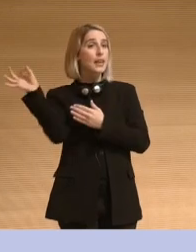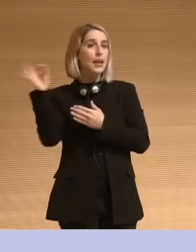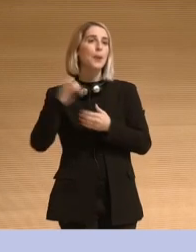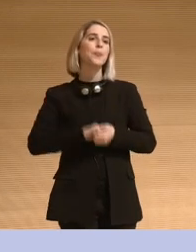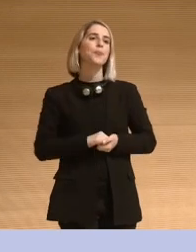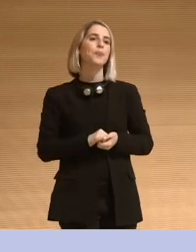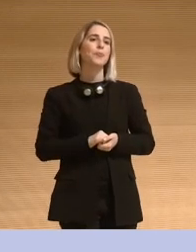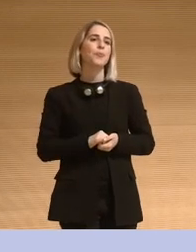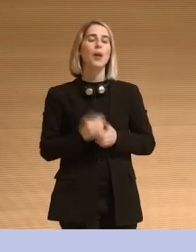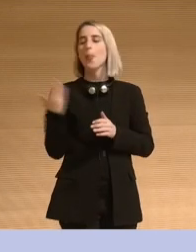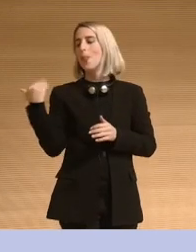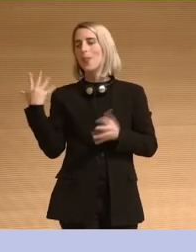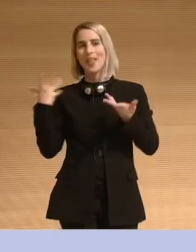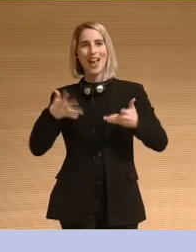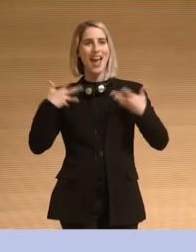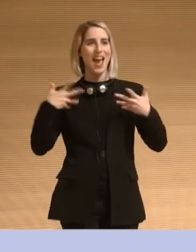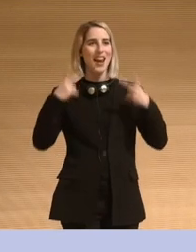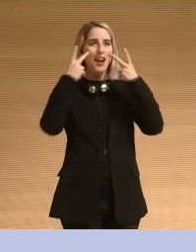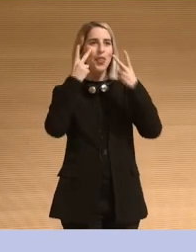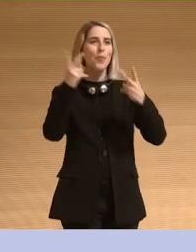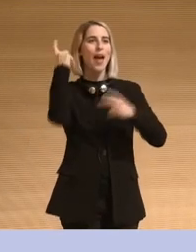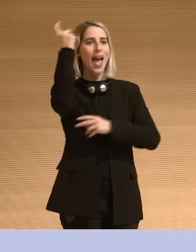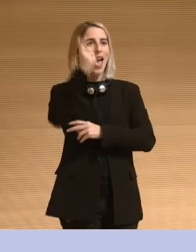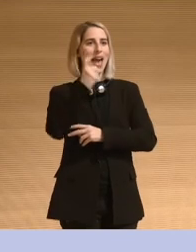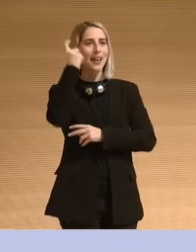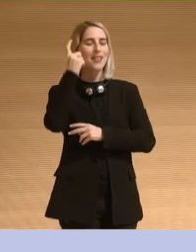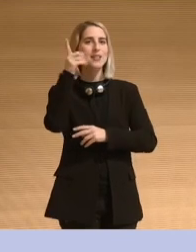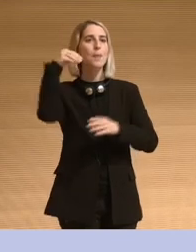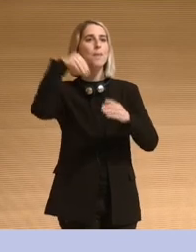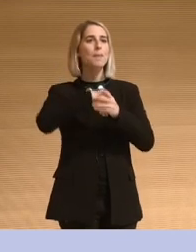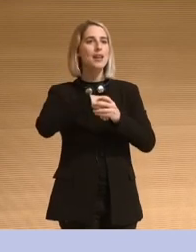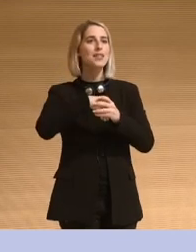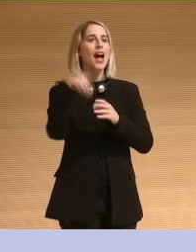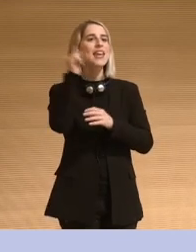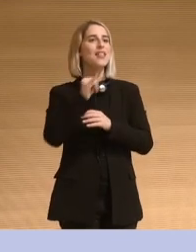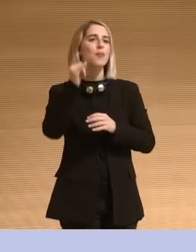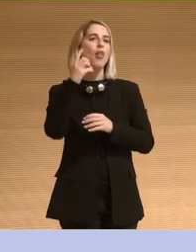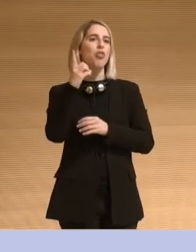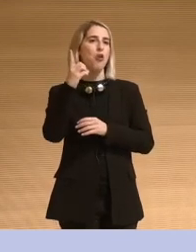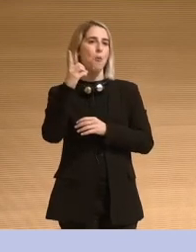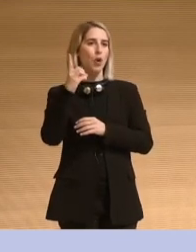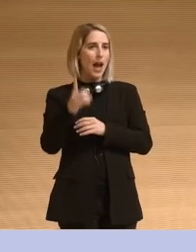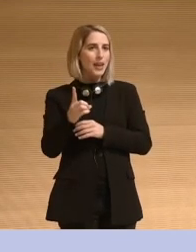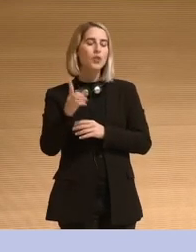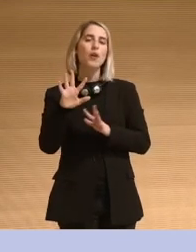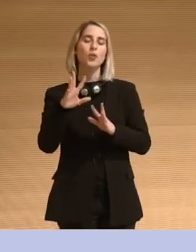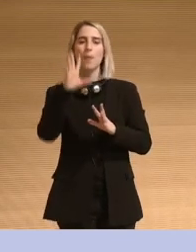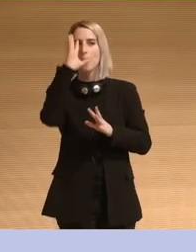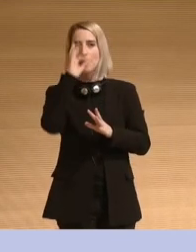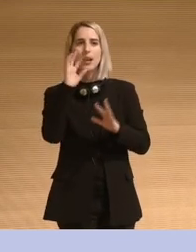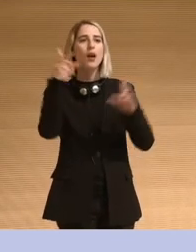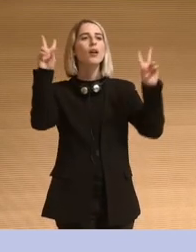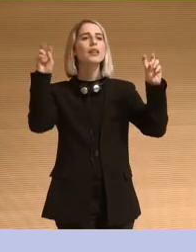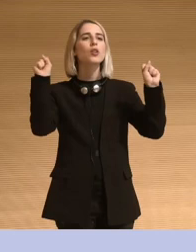πολύ πρόσφατα έχουμε τη χαρά να δούμε την έκθεση που έχει διοργανώσει στο Δρομοκαίτιο Εγκλισμοί, που είναι πραγματικά μια έκθεση εμπειρία. Όσοι δεν έχετε